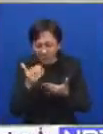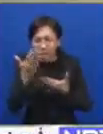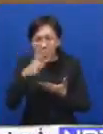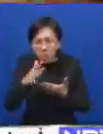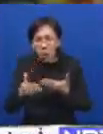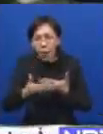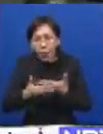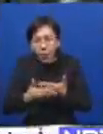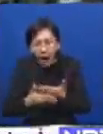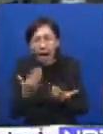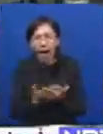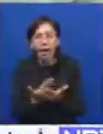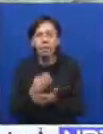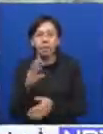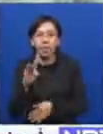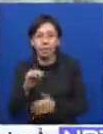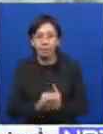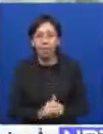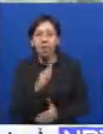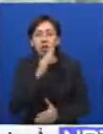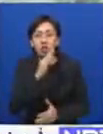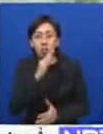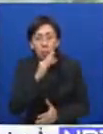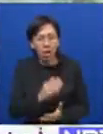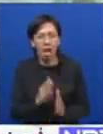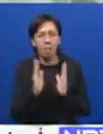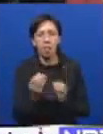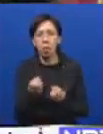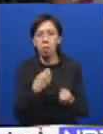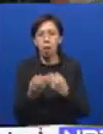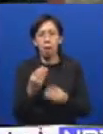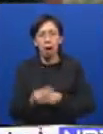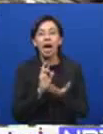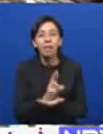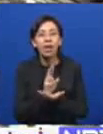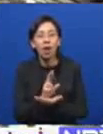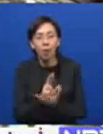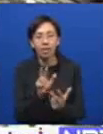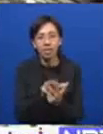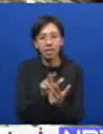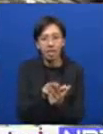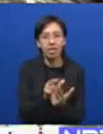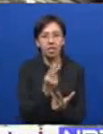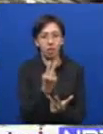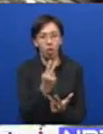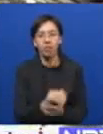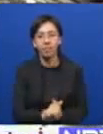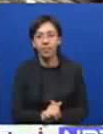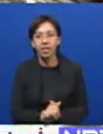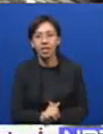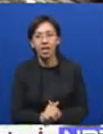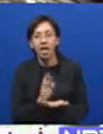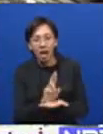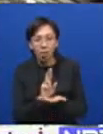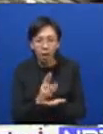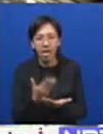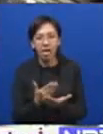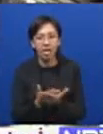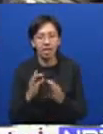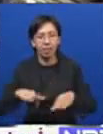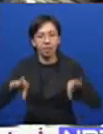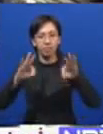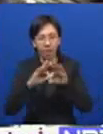3ตัวหน้าติดตามได้จากรายงานพิเศษค่ะ ไม่เยอะเหมือนเดิมเพราะทุกคนบางคนมีเงินน้อยก็ซื้อ